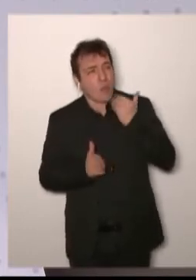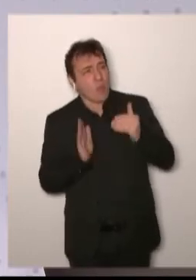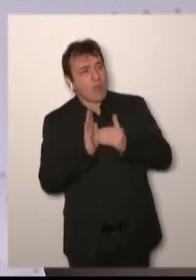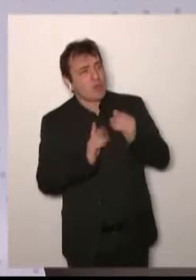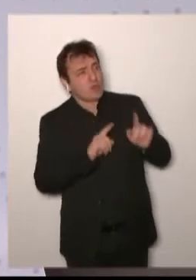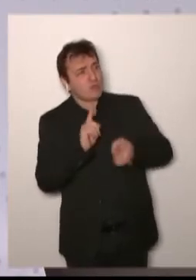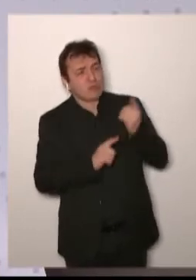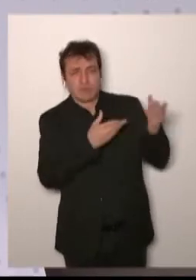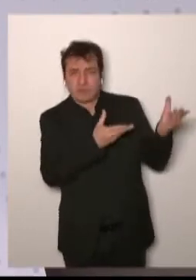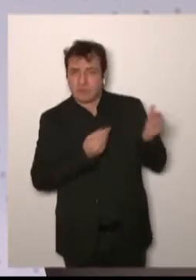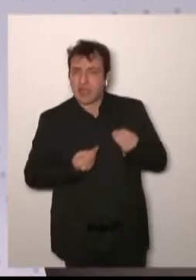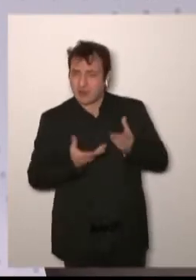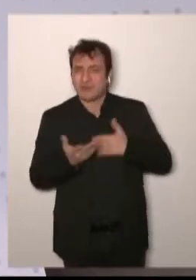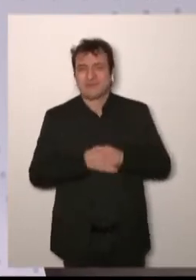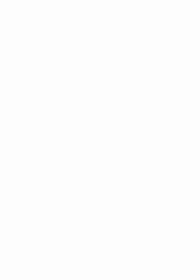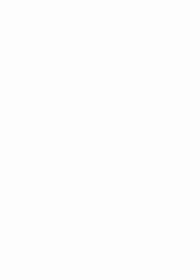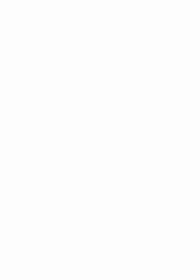Dominik KARRES est avec nous.